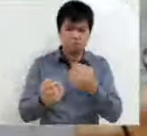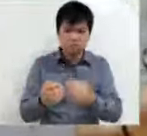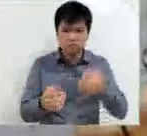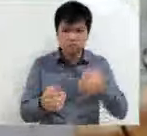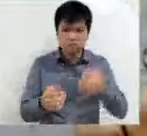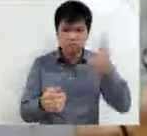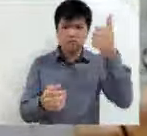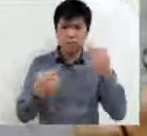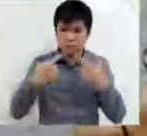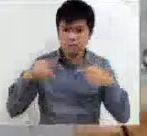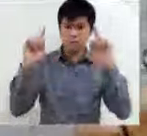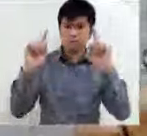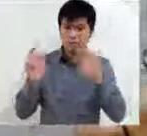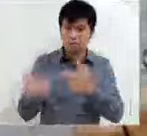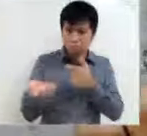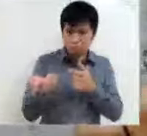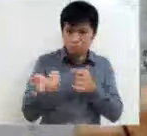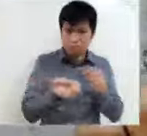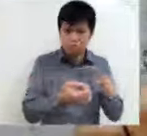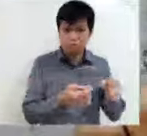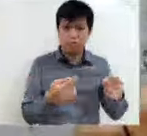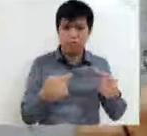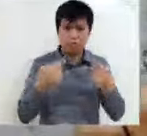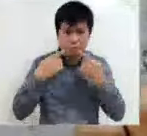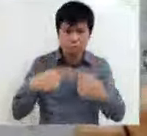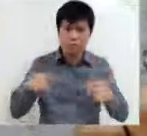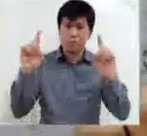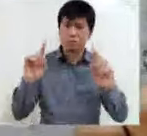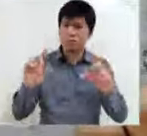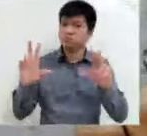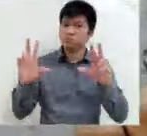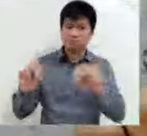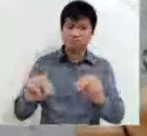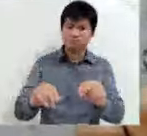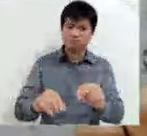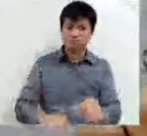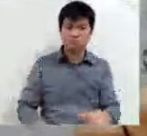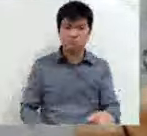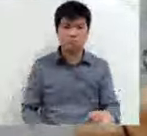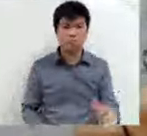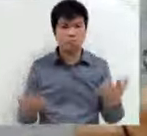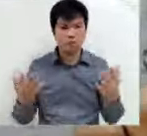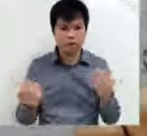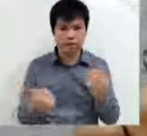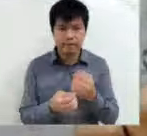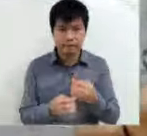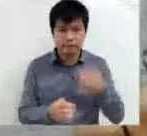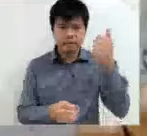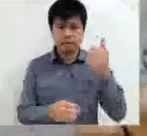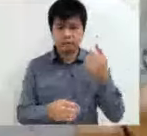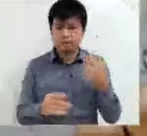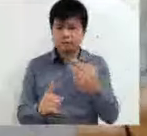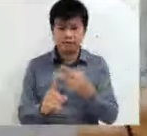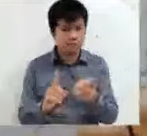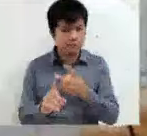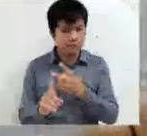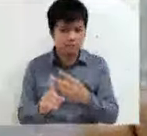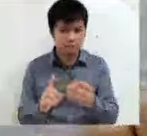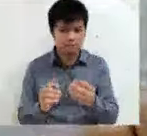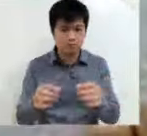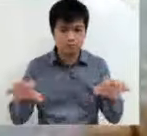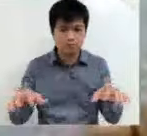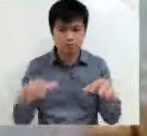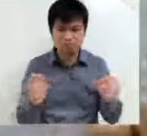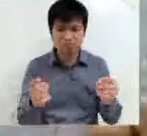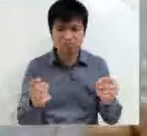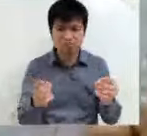na nanalo kami sa nangyari, no. Nobody wins in an act of violence. Nobody wins in